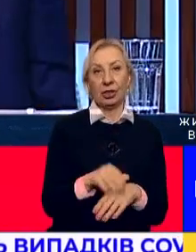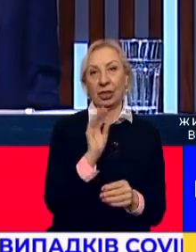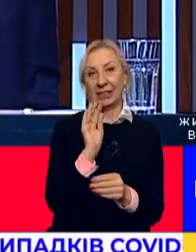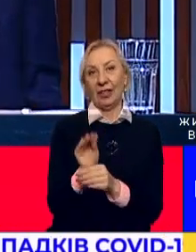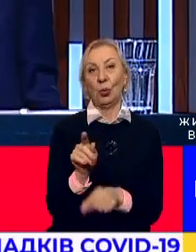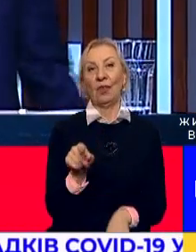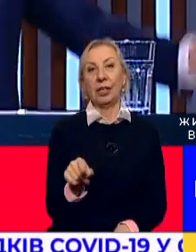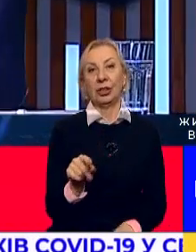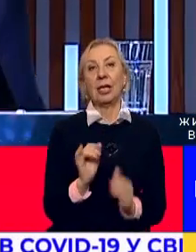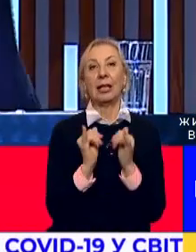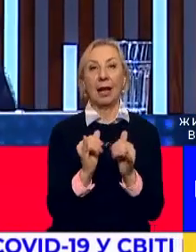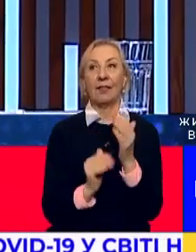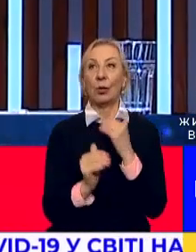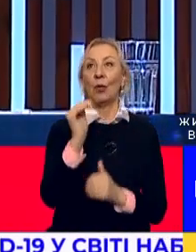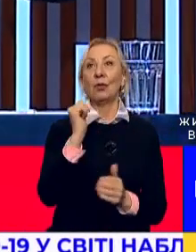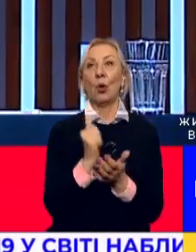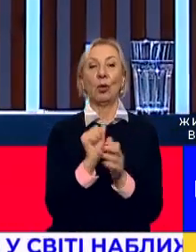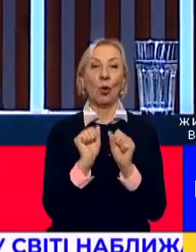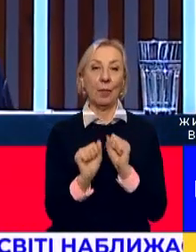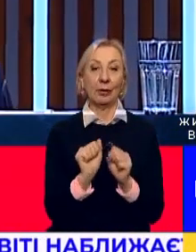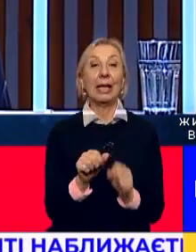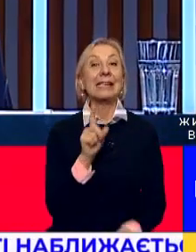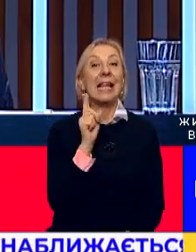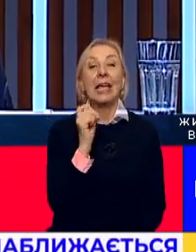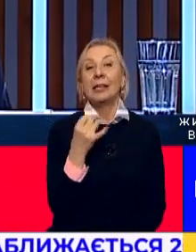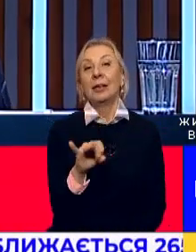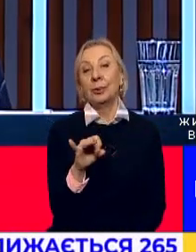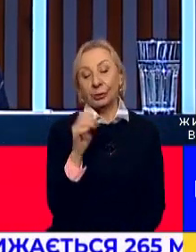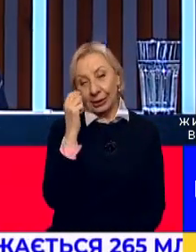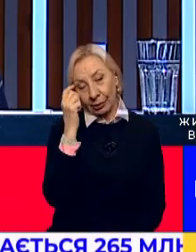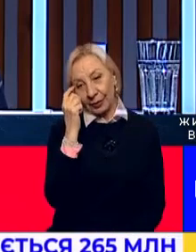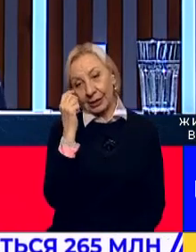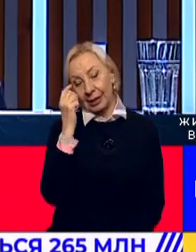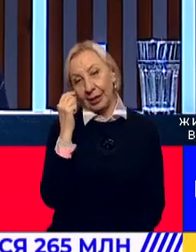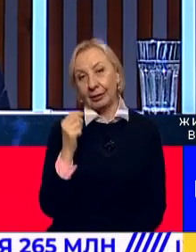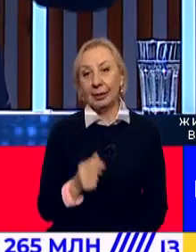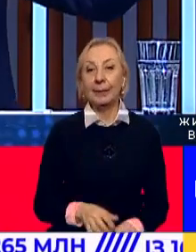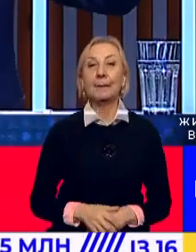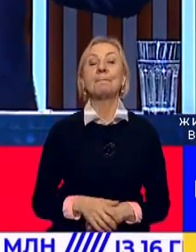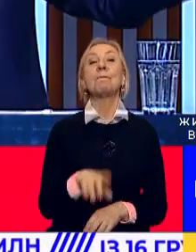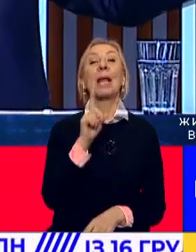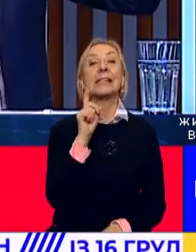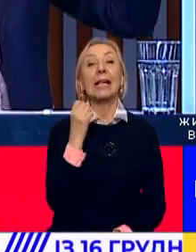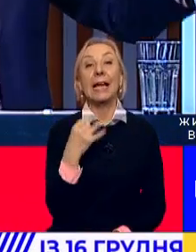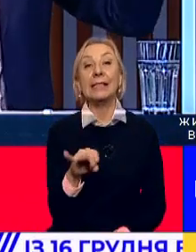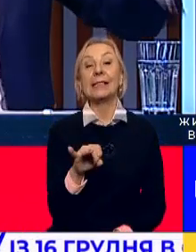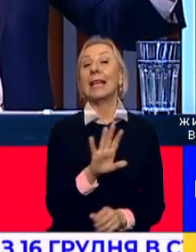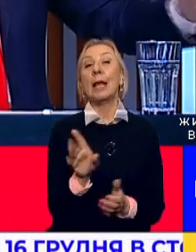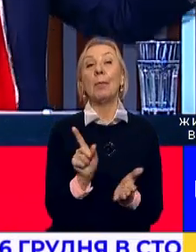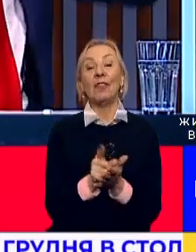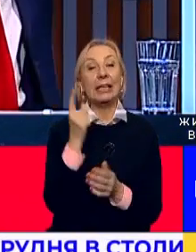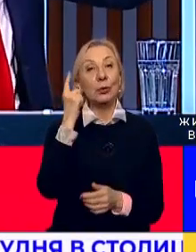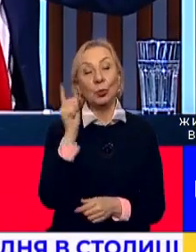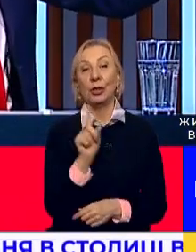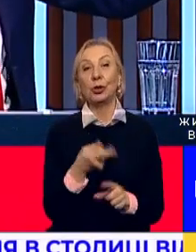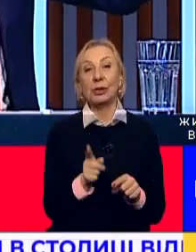Верховного Головнокомандувача. І Володимир Зеленський не повинен робити вигляд, що нічого не відбувається. Володимир Зеленський не повинен думати,